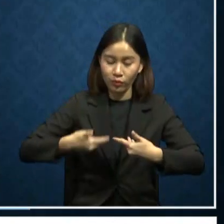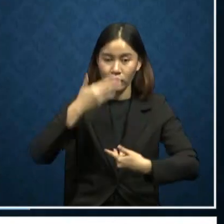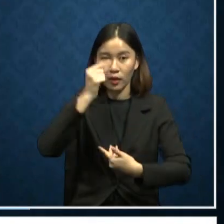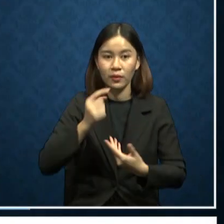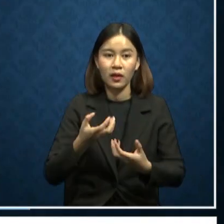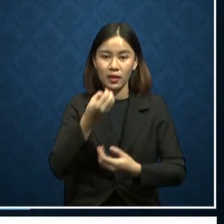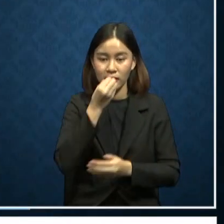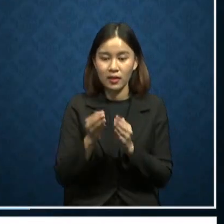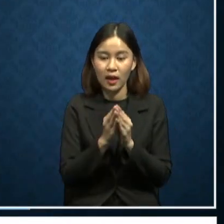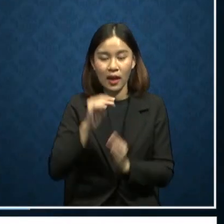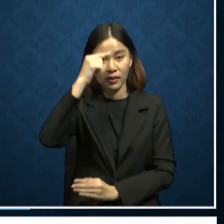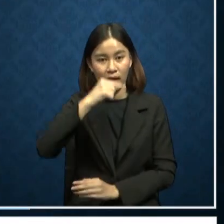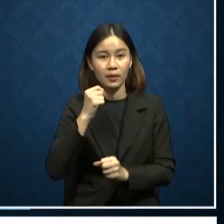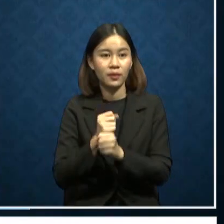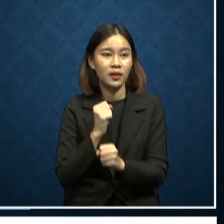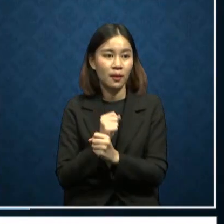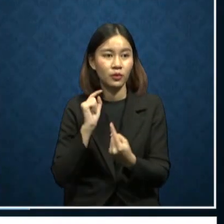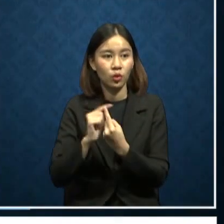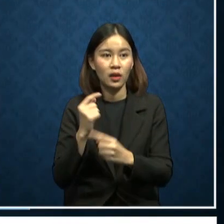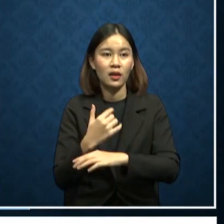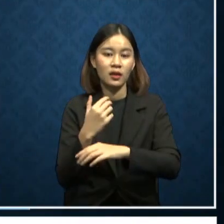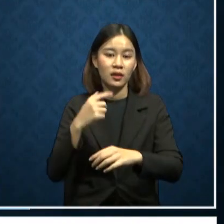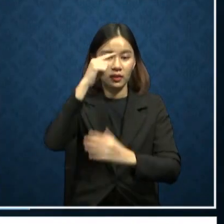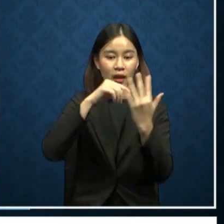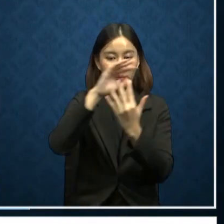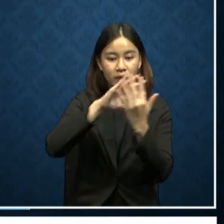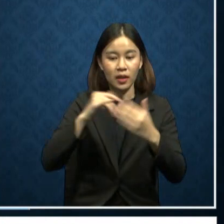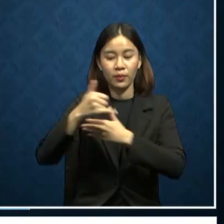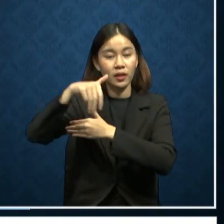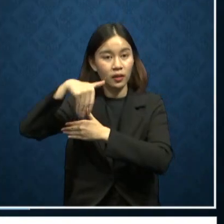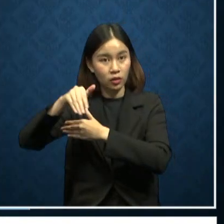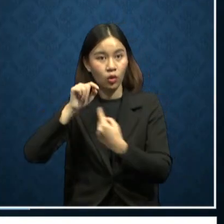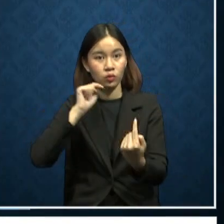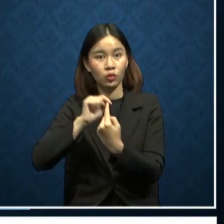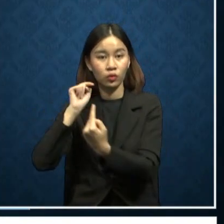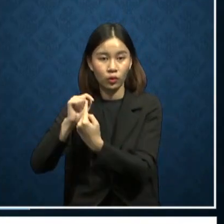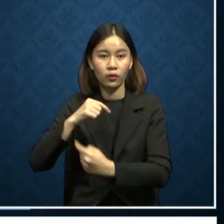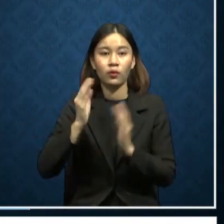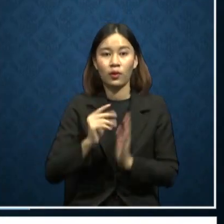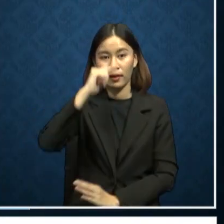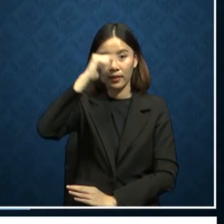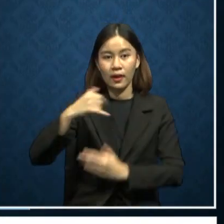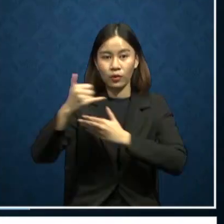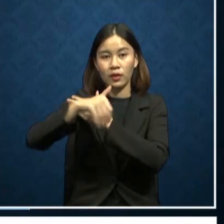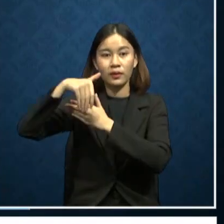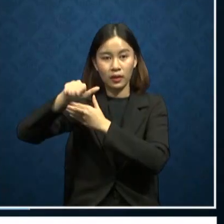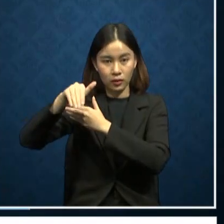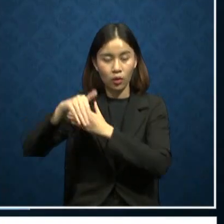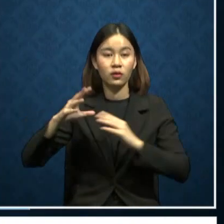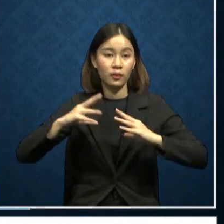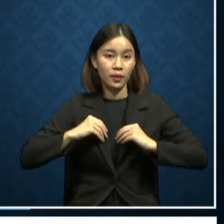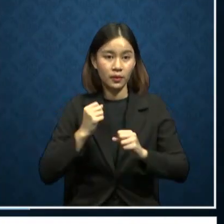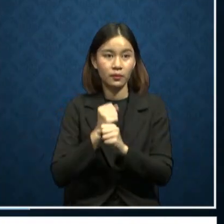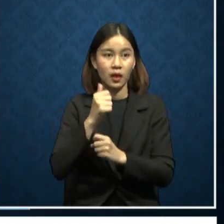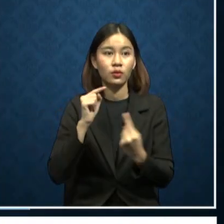นำอหารไทยเป็นผลิตเป็นผลผลิตทั้งในประเทศและต่างประเทศแล้วก็ตอบโจทย์สำหรับชาวไทยและชาวต่างประเทศนะครับอ่าใน